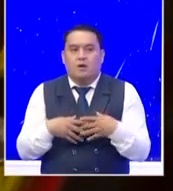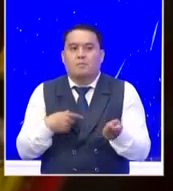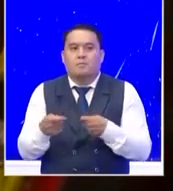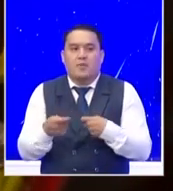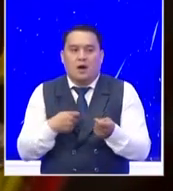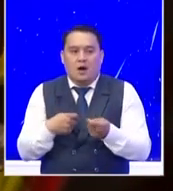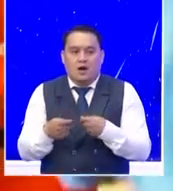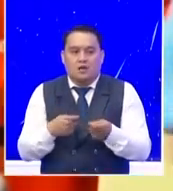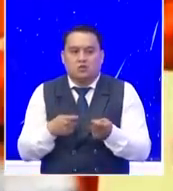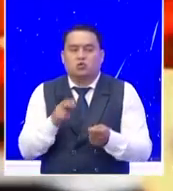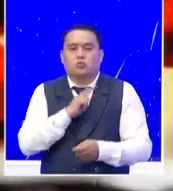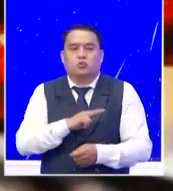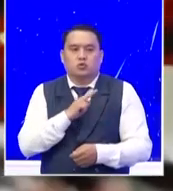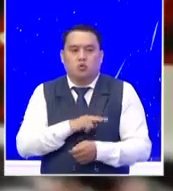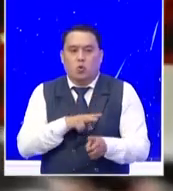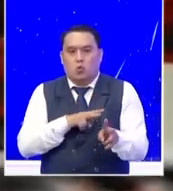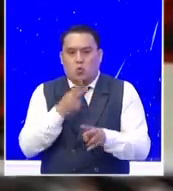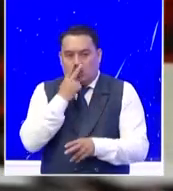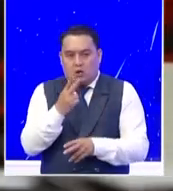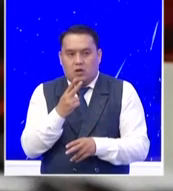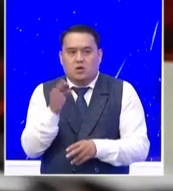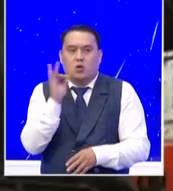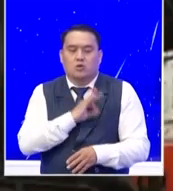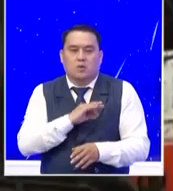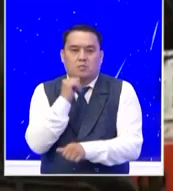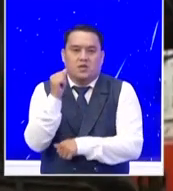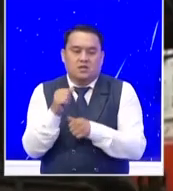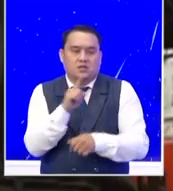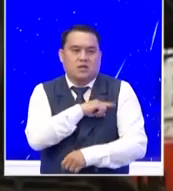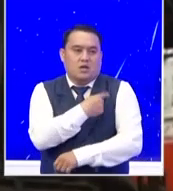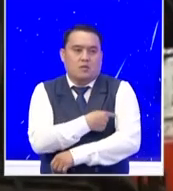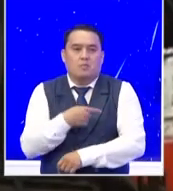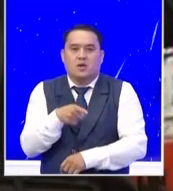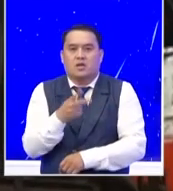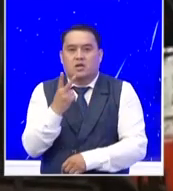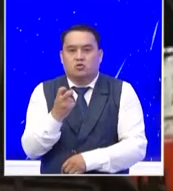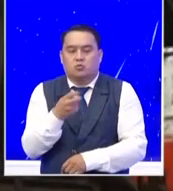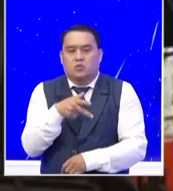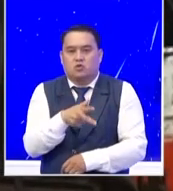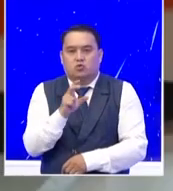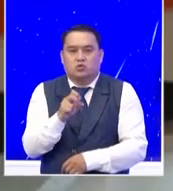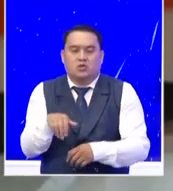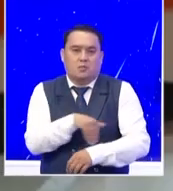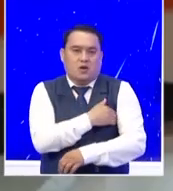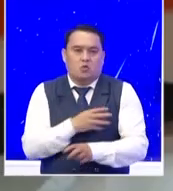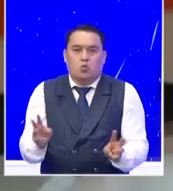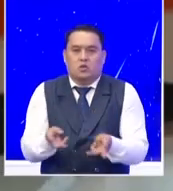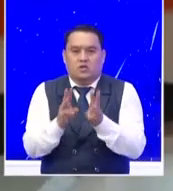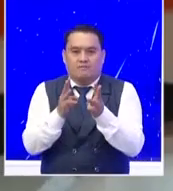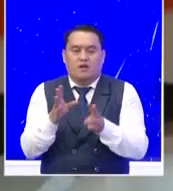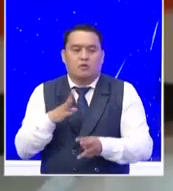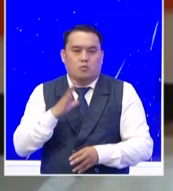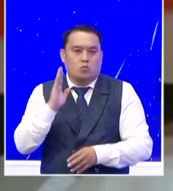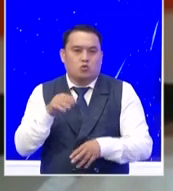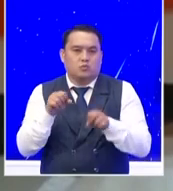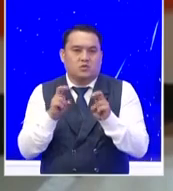экранында пештің жұмыс процесі көрініп тұрады. Қолданылған медициналық заттар 1200-1300 градус температурада өртеледі. Мамандар